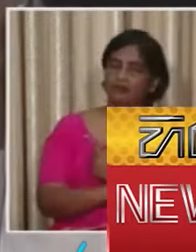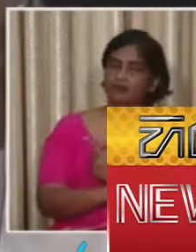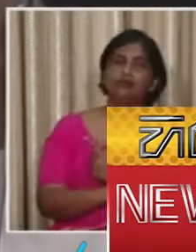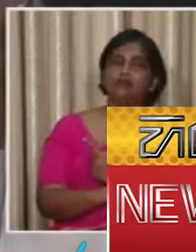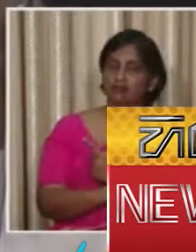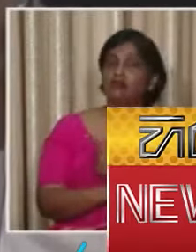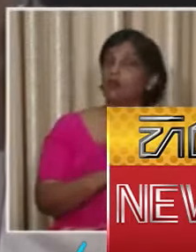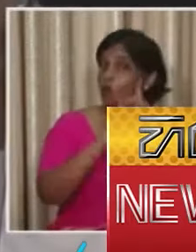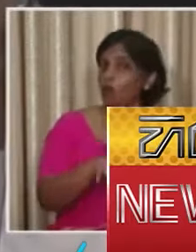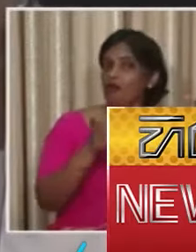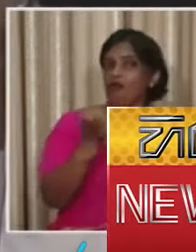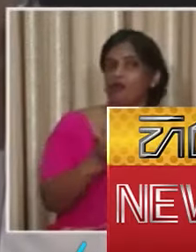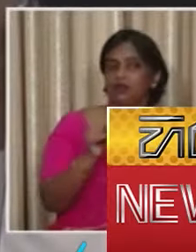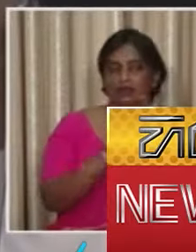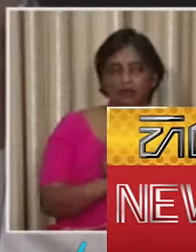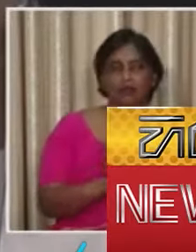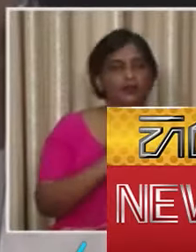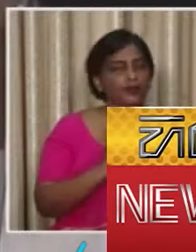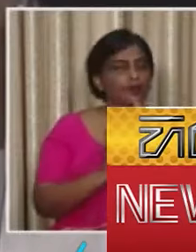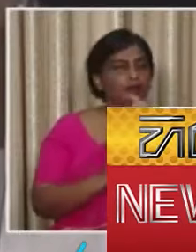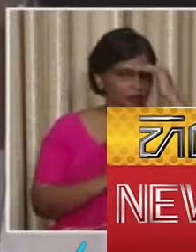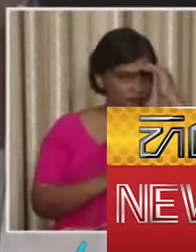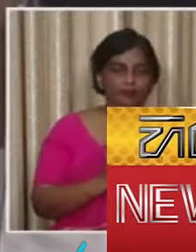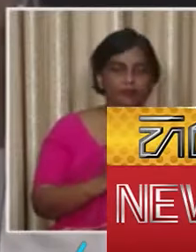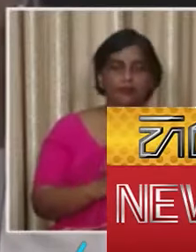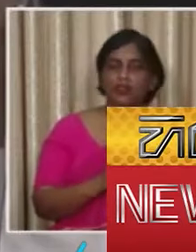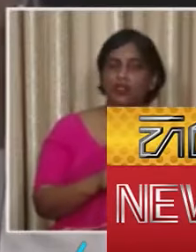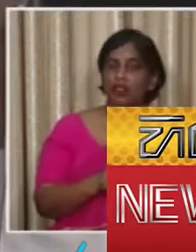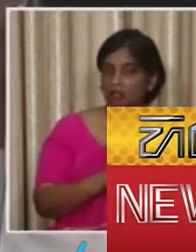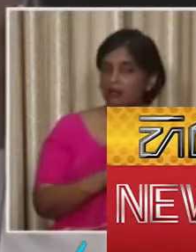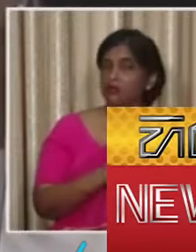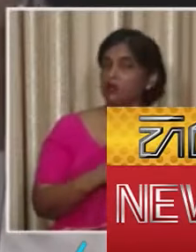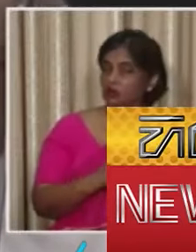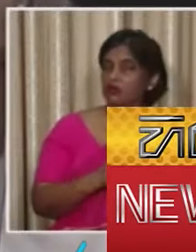සිද්ධ වෙන්නේ අන්න එතකොටයි. ගරු කථානායකතුමනි,